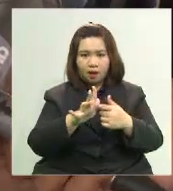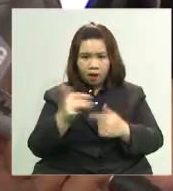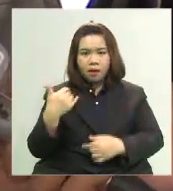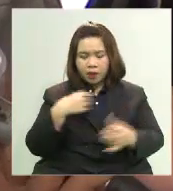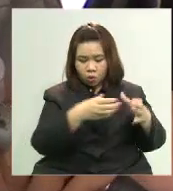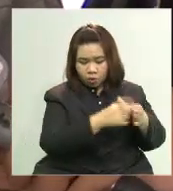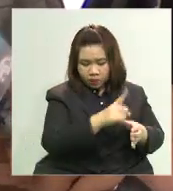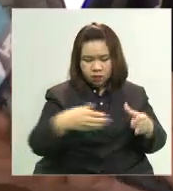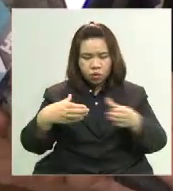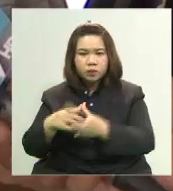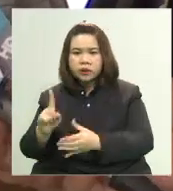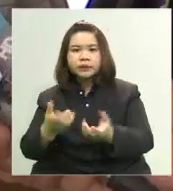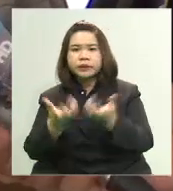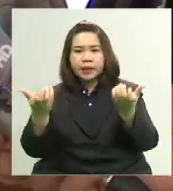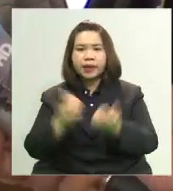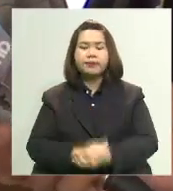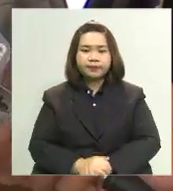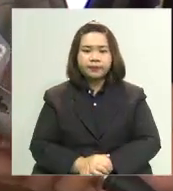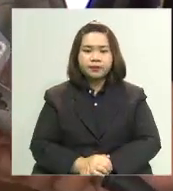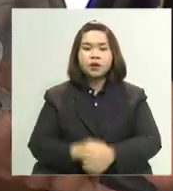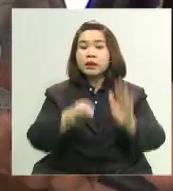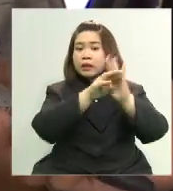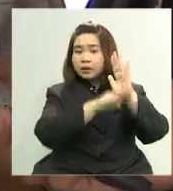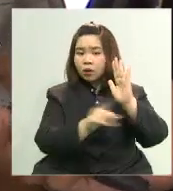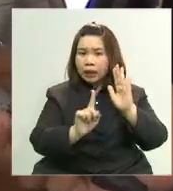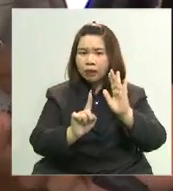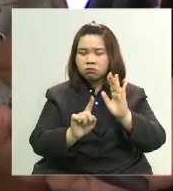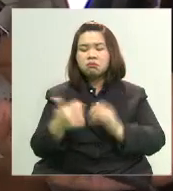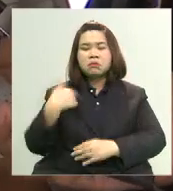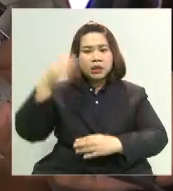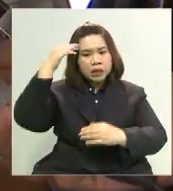อบวันนี้ค่ะเป็นตำรวจยุท ธ์ก็เหมือนเดิมร้อยตำรวจโทท